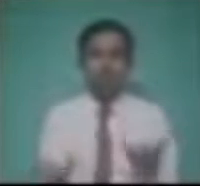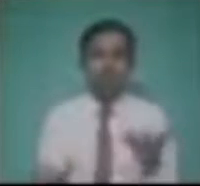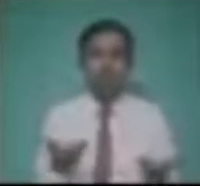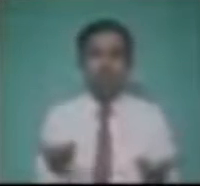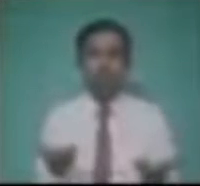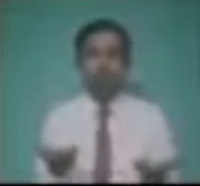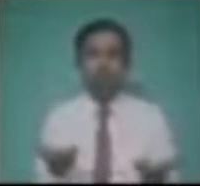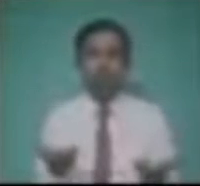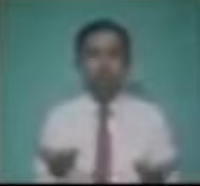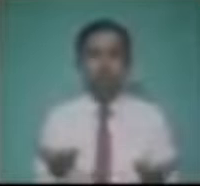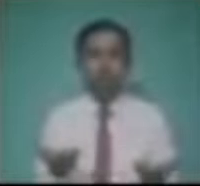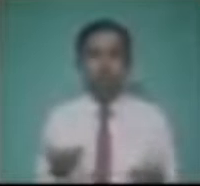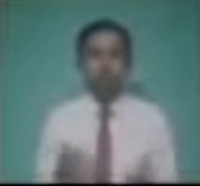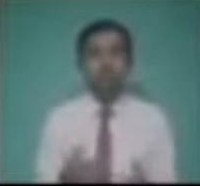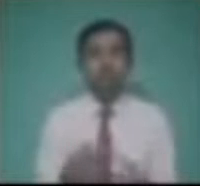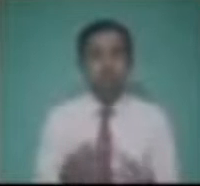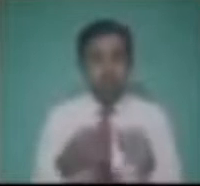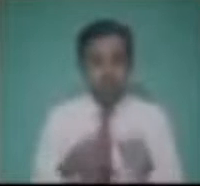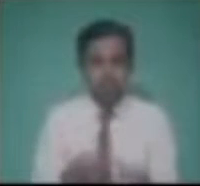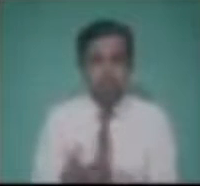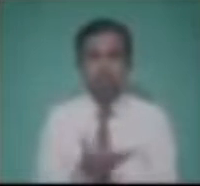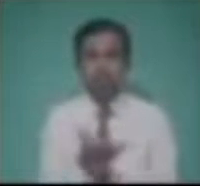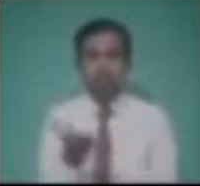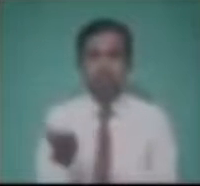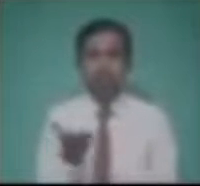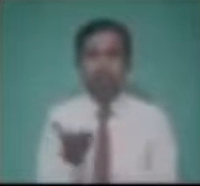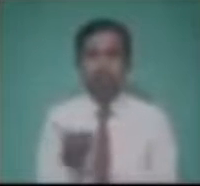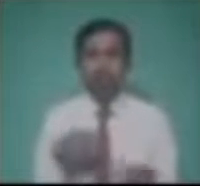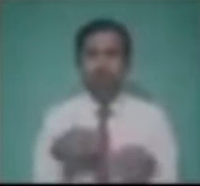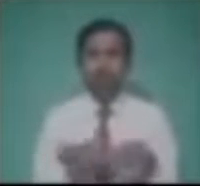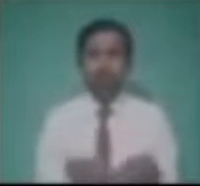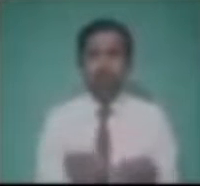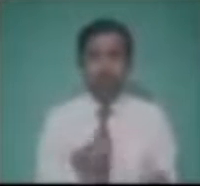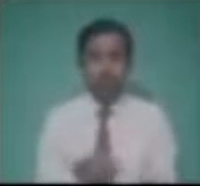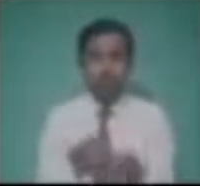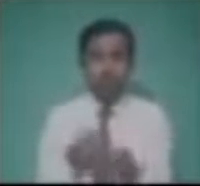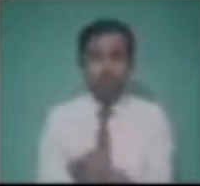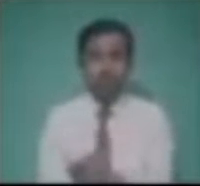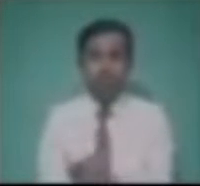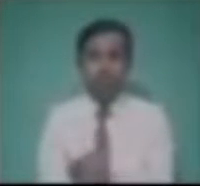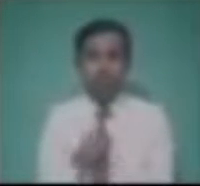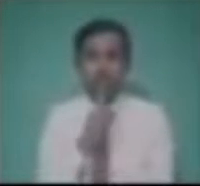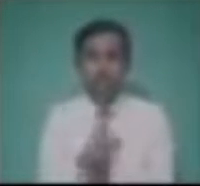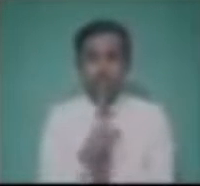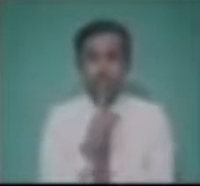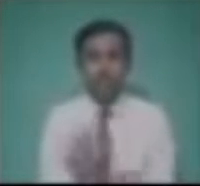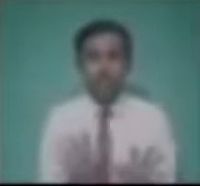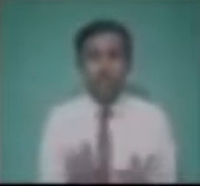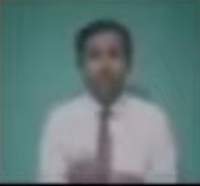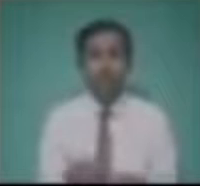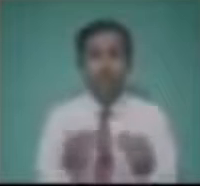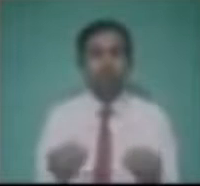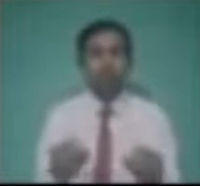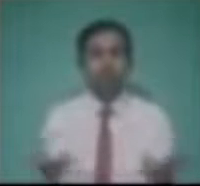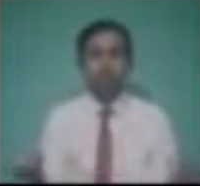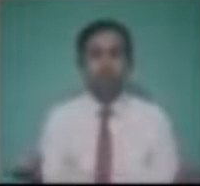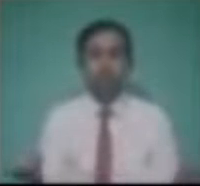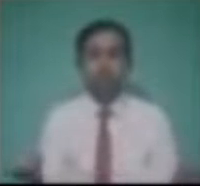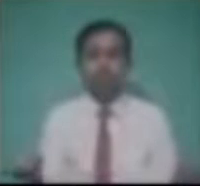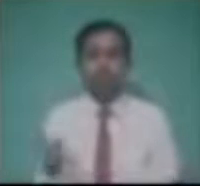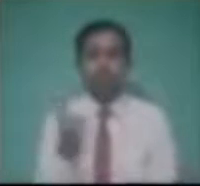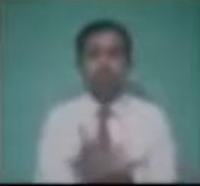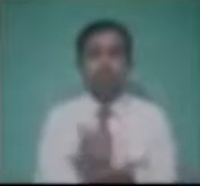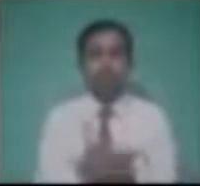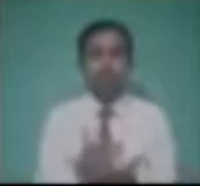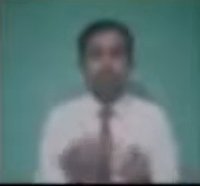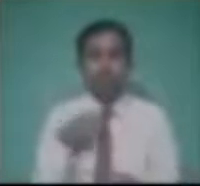ඉන්නවා. එතකොට මේවට පිළියම් ගේන්න ඕනේ තමුන්නාසෙලා. ගොවියන්ට හැමදාම එක එක දේවල් පොරොන්දු වෙනවා. ඒවා ඉෂ්ට වෙන්නේ නැහැ.